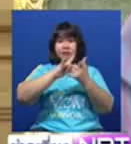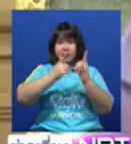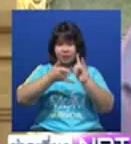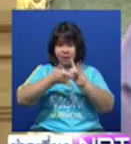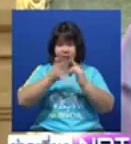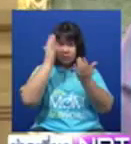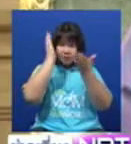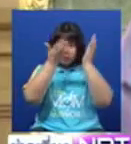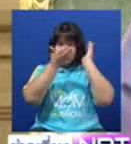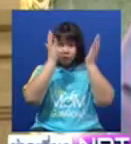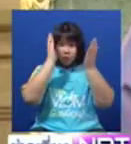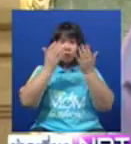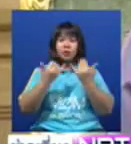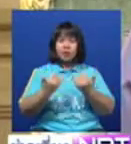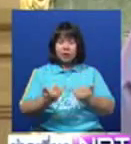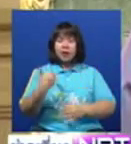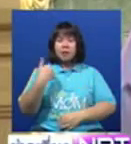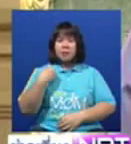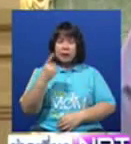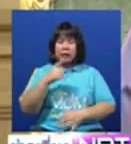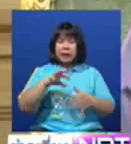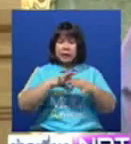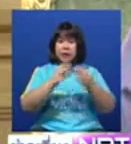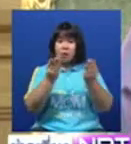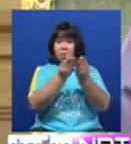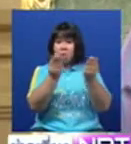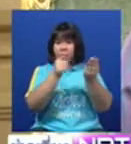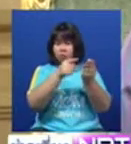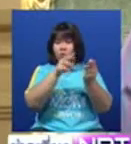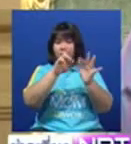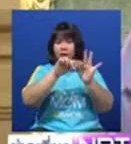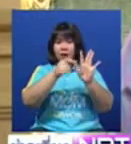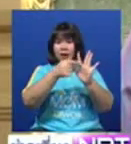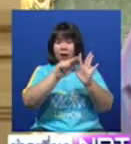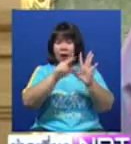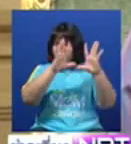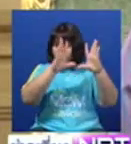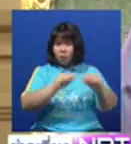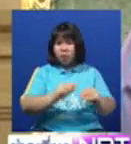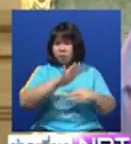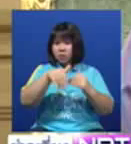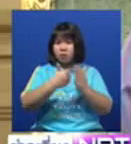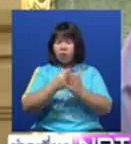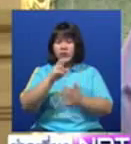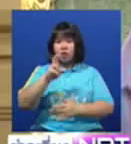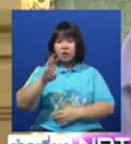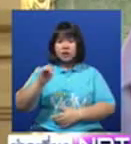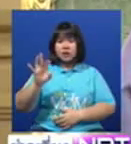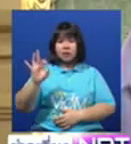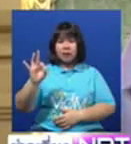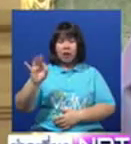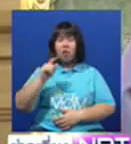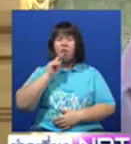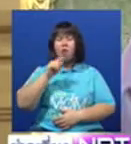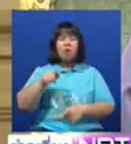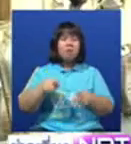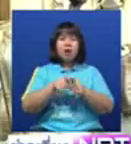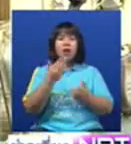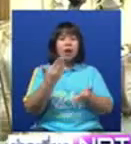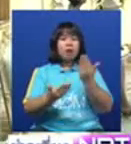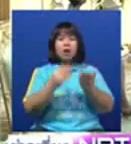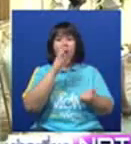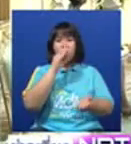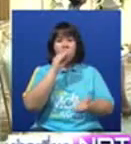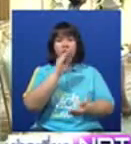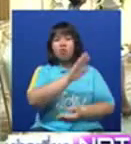ด์สำหรับกระแสข่าวการคว่ำร่างรัฐธรรมนูญสปช.ทั้ง249คนมีเอกสิทธิ์ในการวิพากษ์วิจ